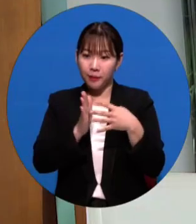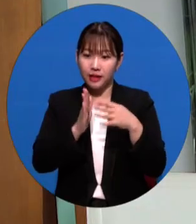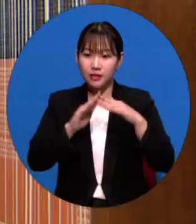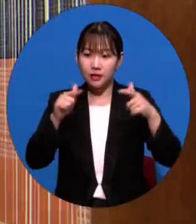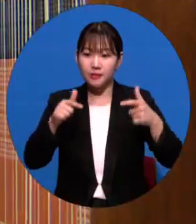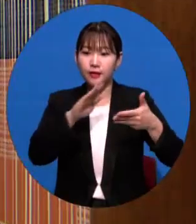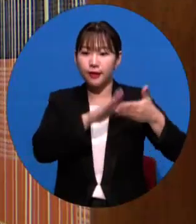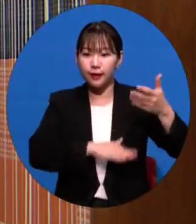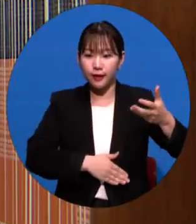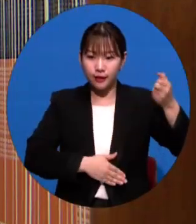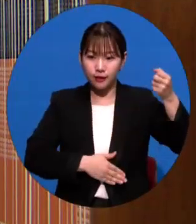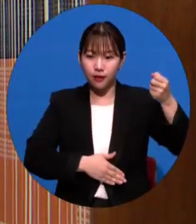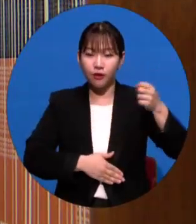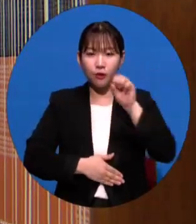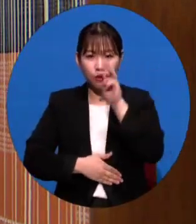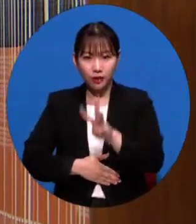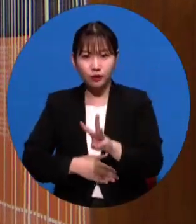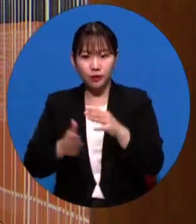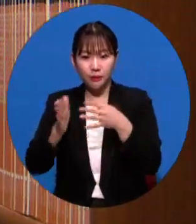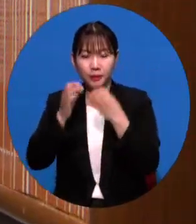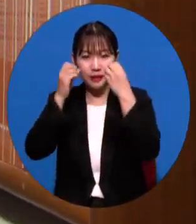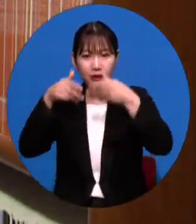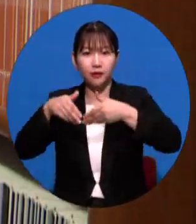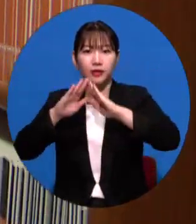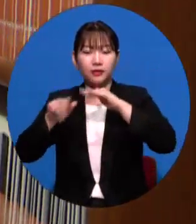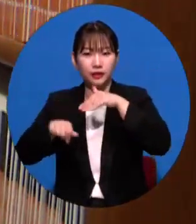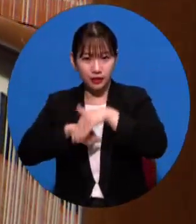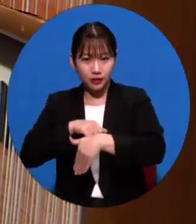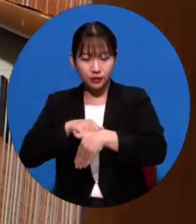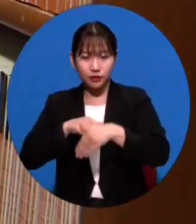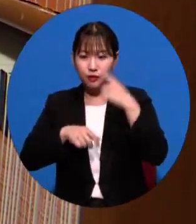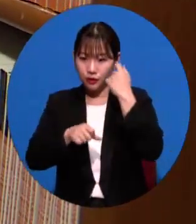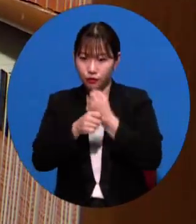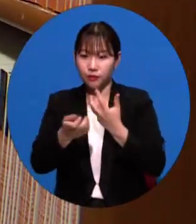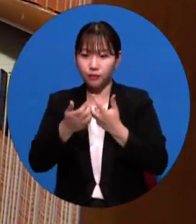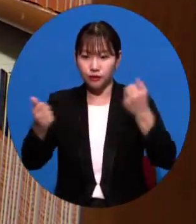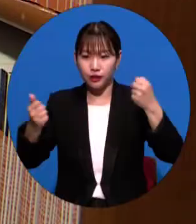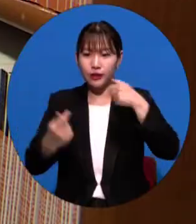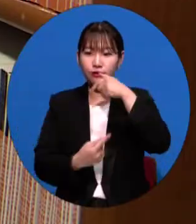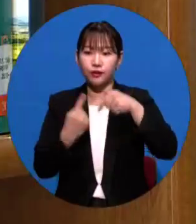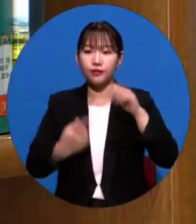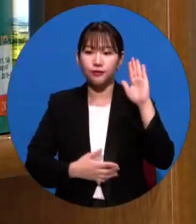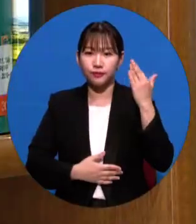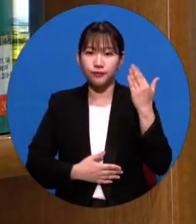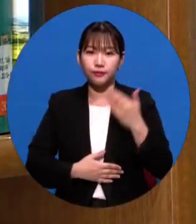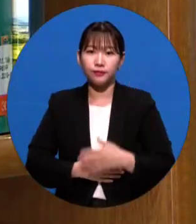전남이 승계하고 광주는 법인을 신설하는 형태로 연구원을 분리 운영합니다